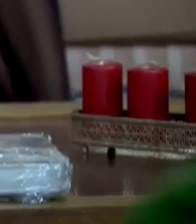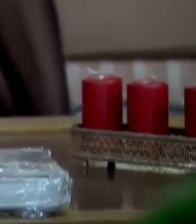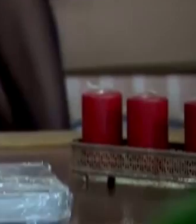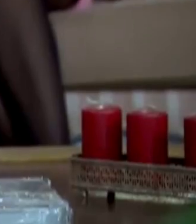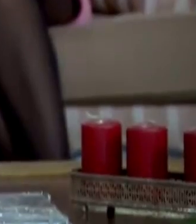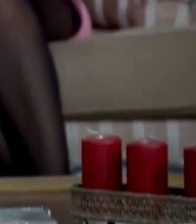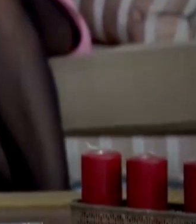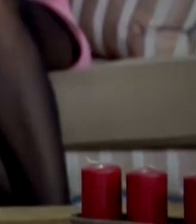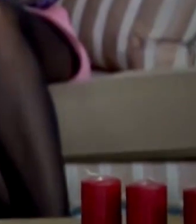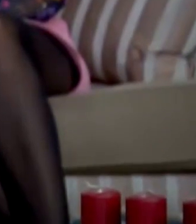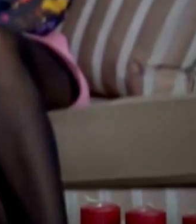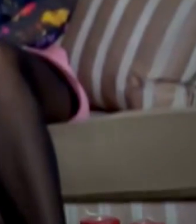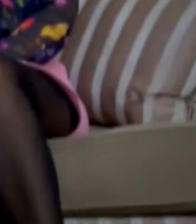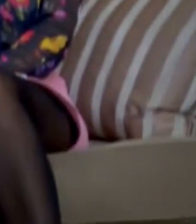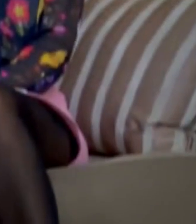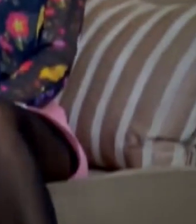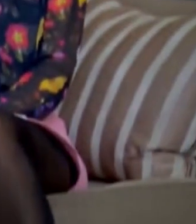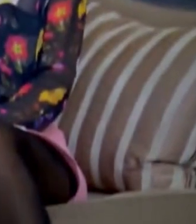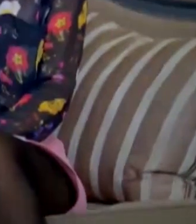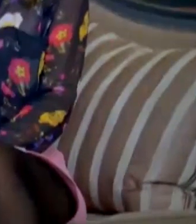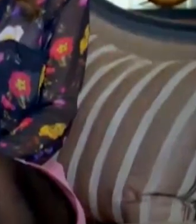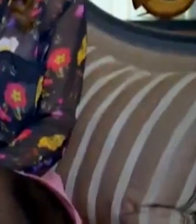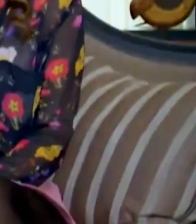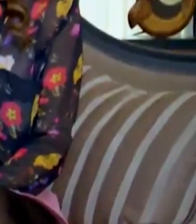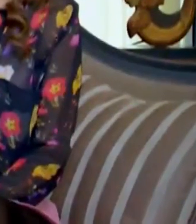Biricik'le Rüyam süklüm püklüm oturuyorlar.